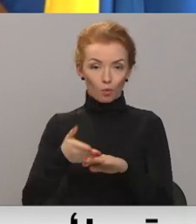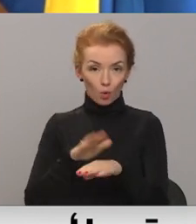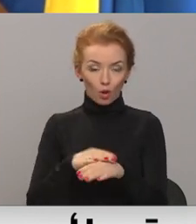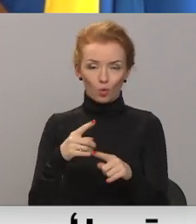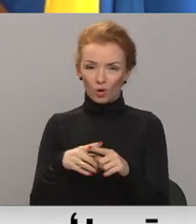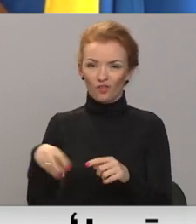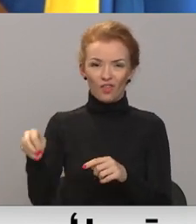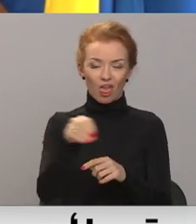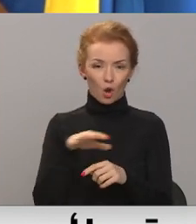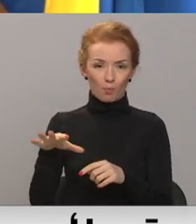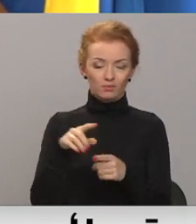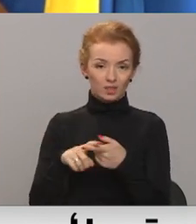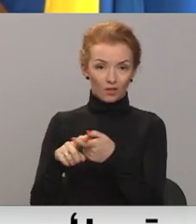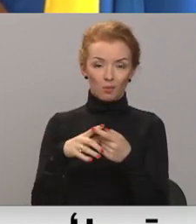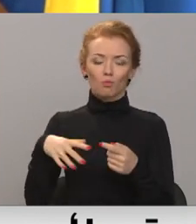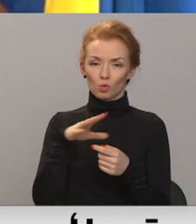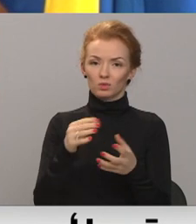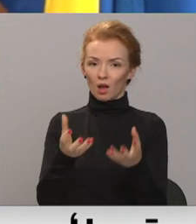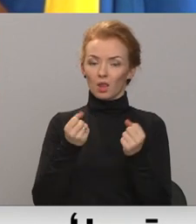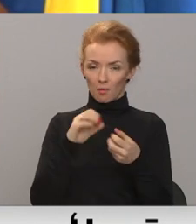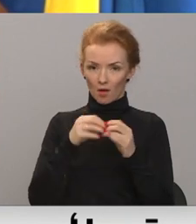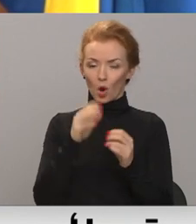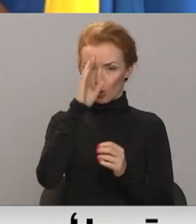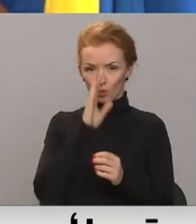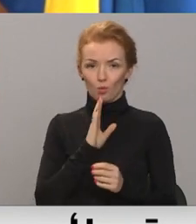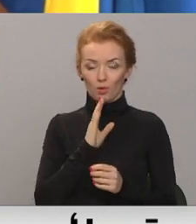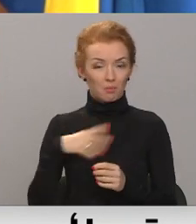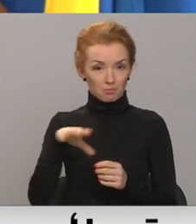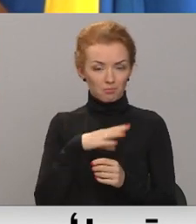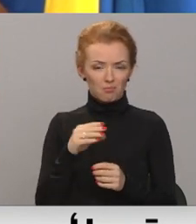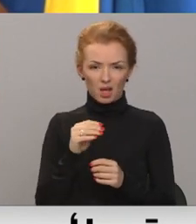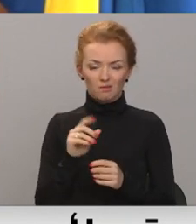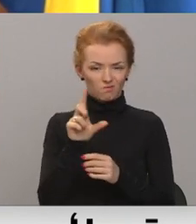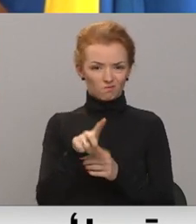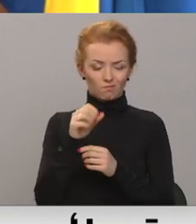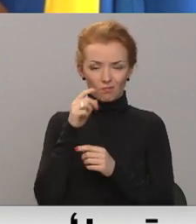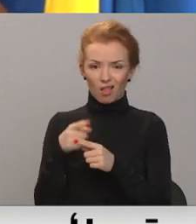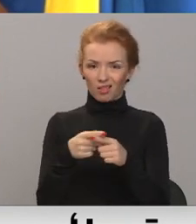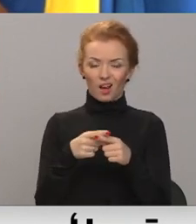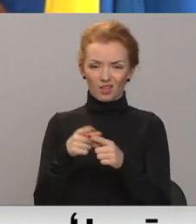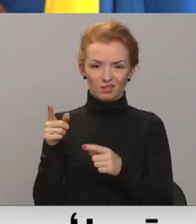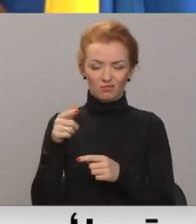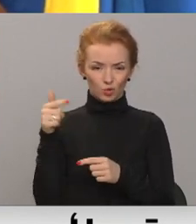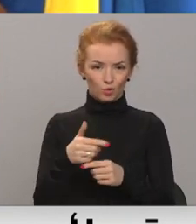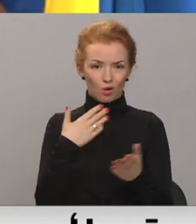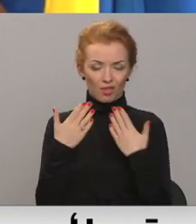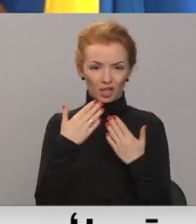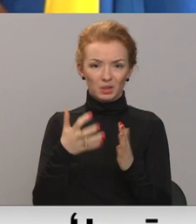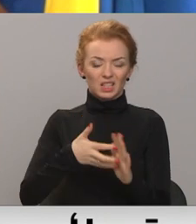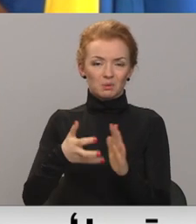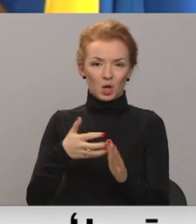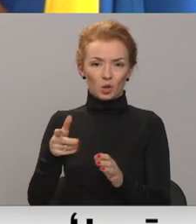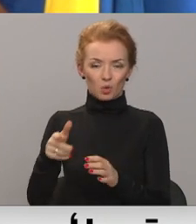un visu Eiropas Savienību mums jāņem vērā ļoti nopietni. Mēs nosodām Baltkrievijas cinisko rīcību izmantot migrantus